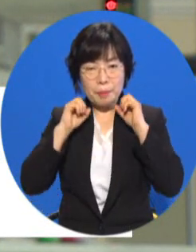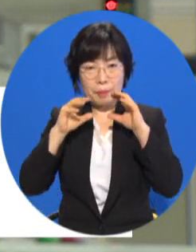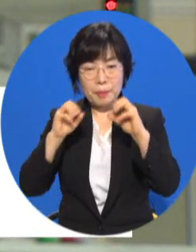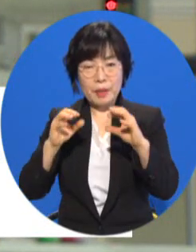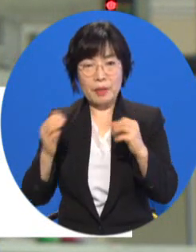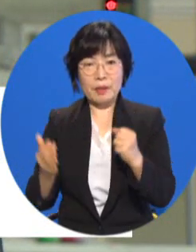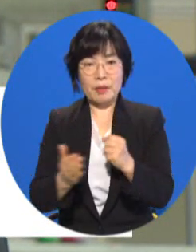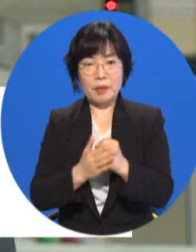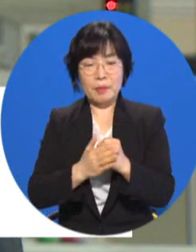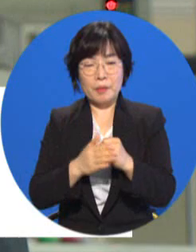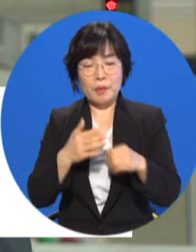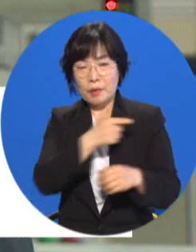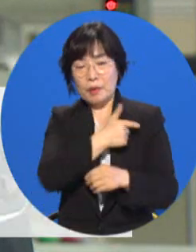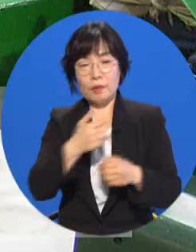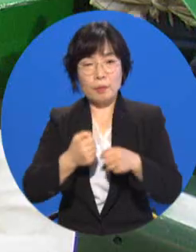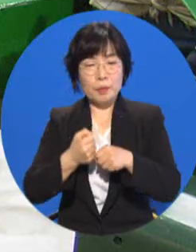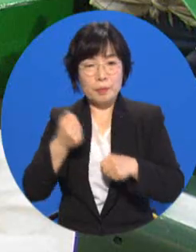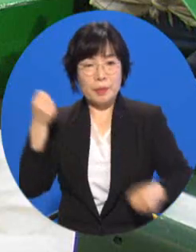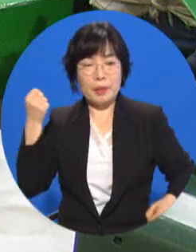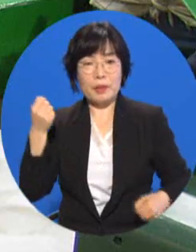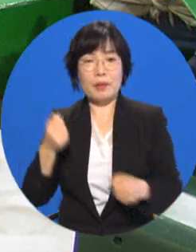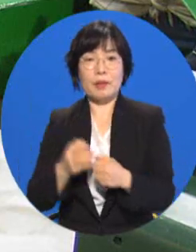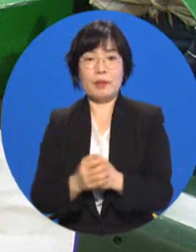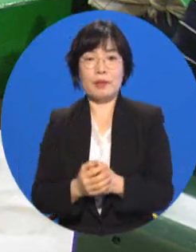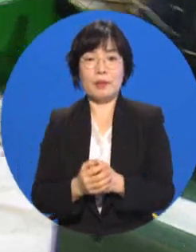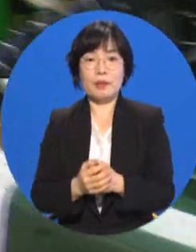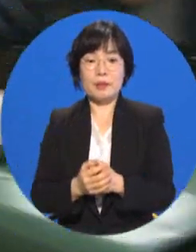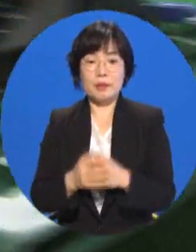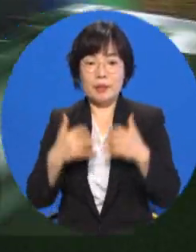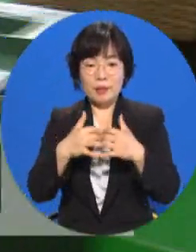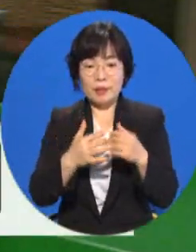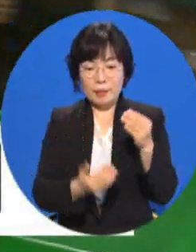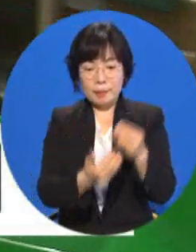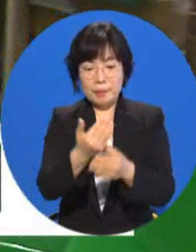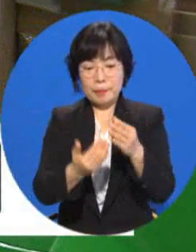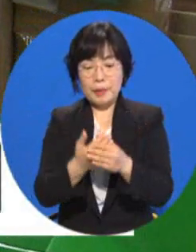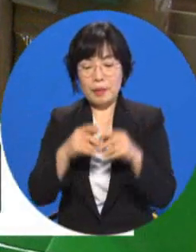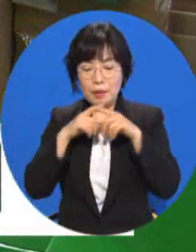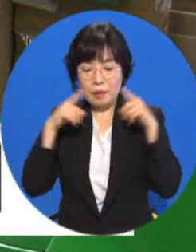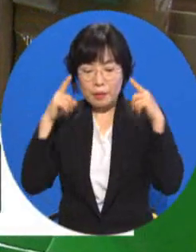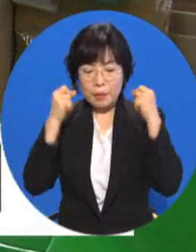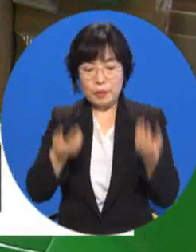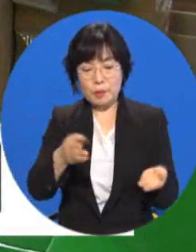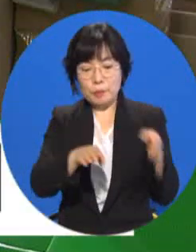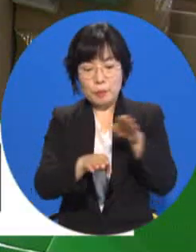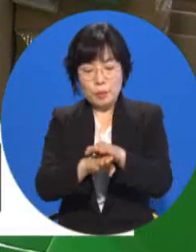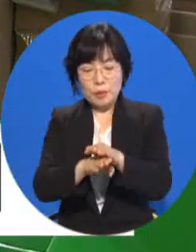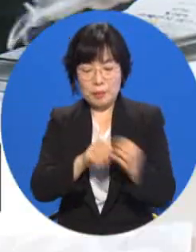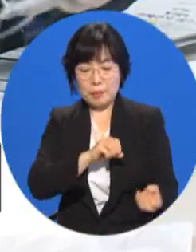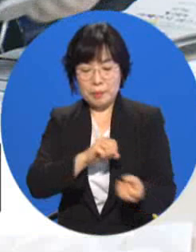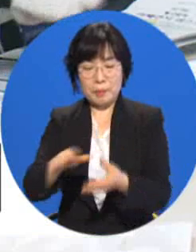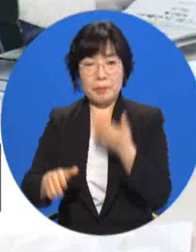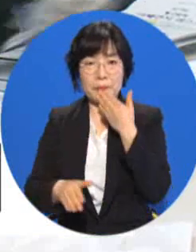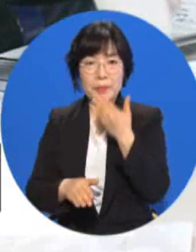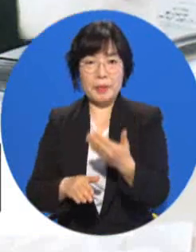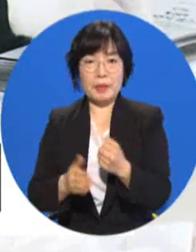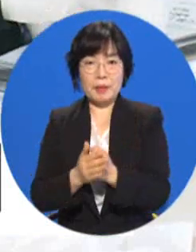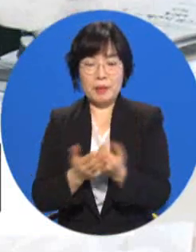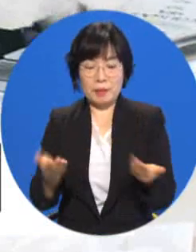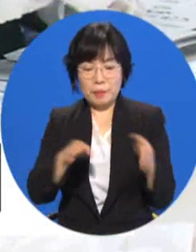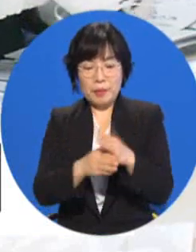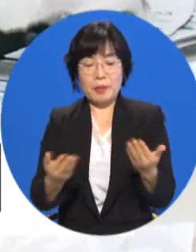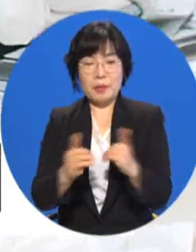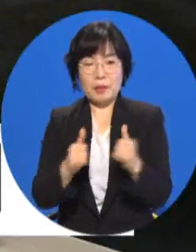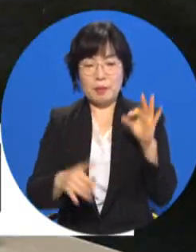작업자들 야간까지 작업하다 보니까 기계가 생산하는 마스크를 포장해야 출고할 수 있는데 포장